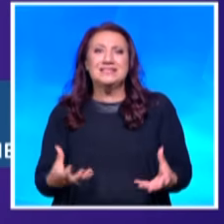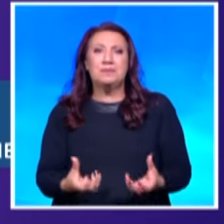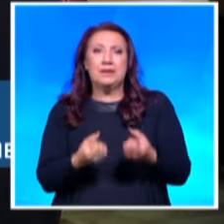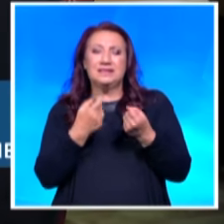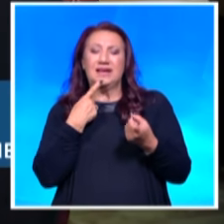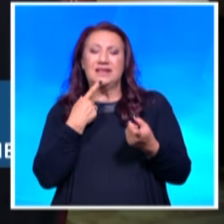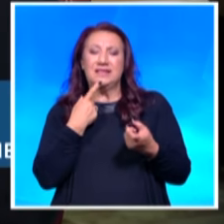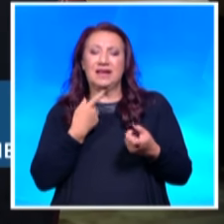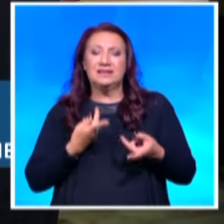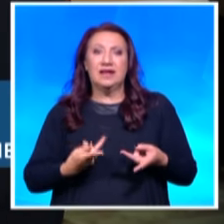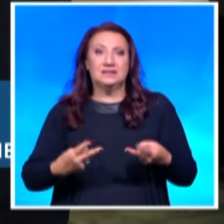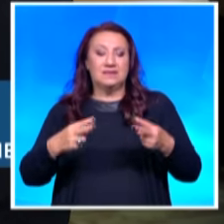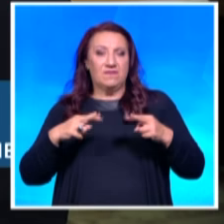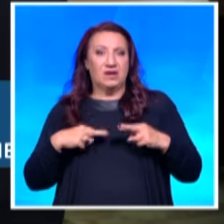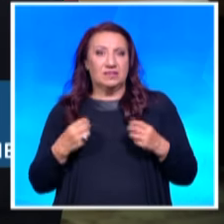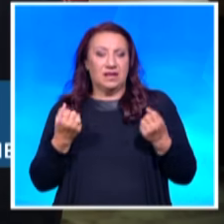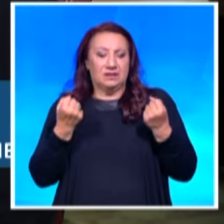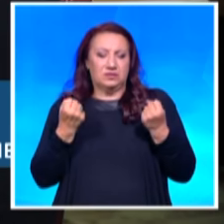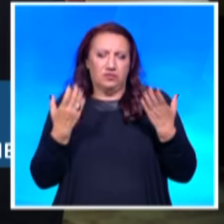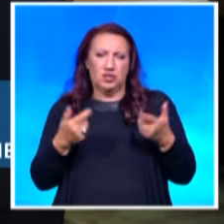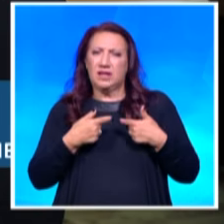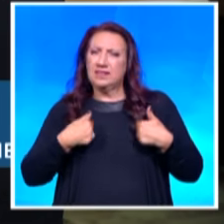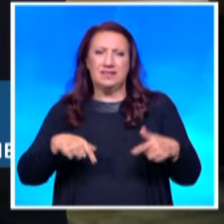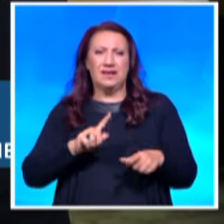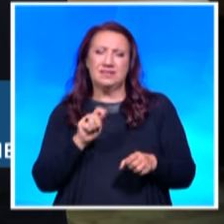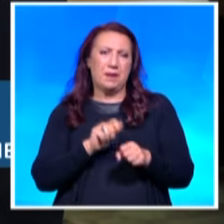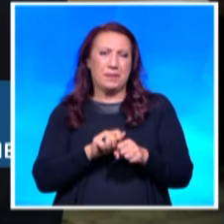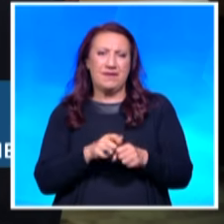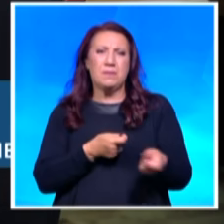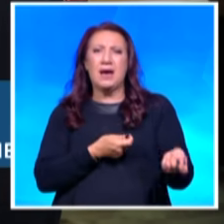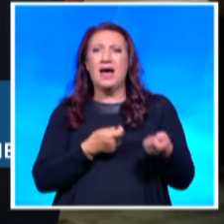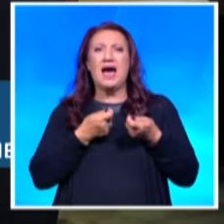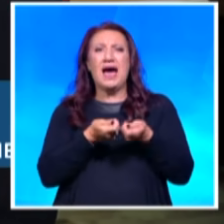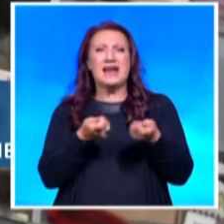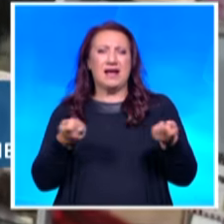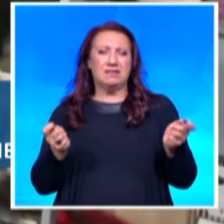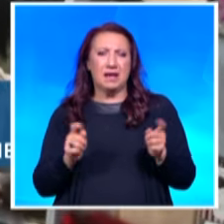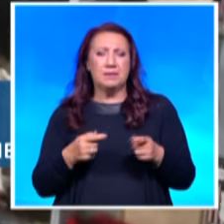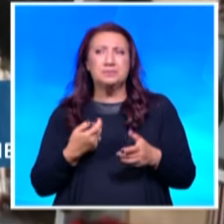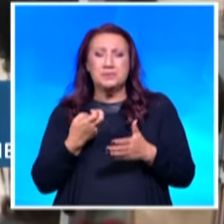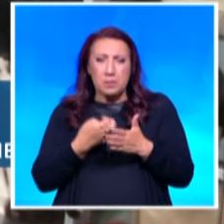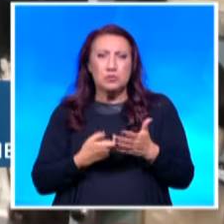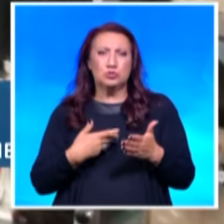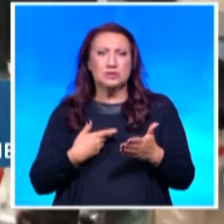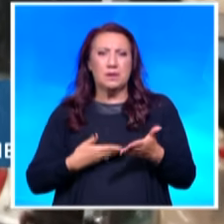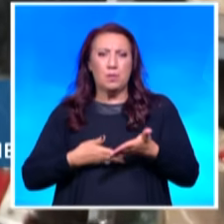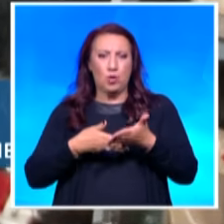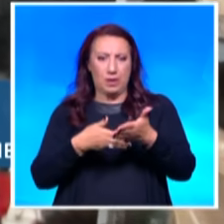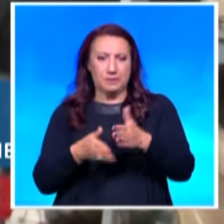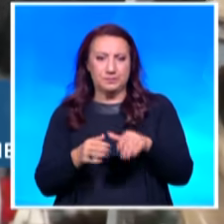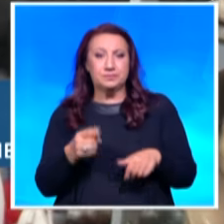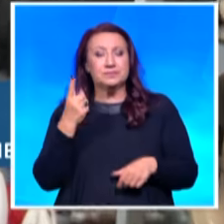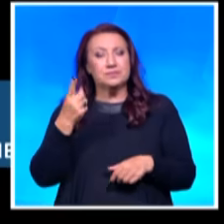нагоре. Не го правим за да си правим реклама, както някои хора писаха в коментарите, просто искаме да помогнем. От ателие във Варна също